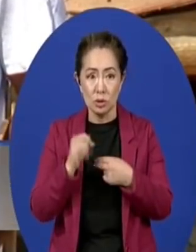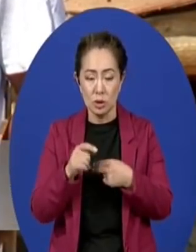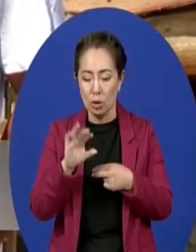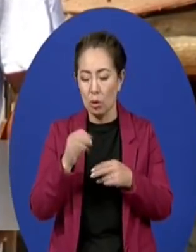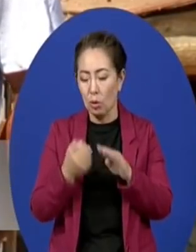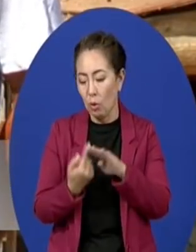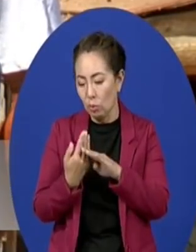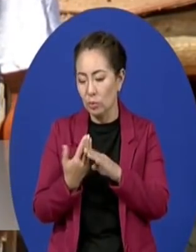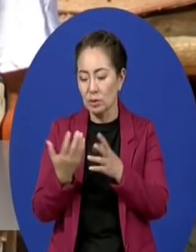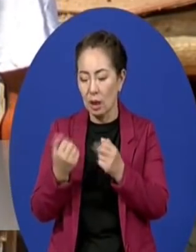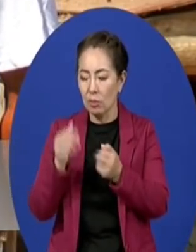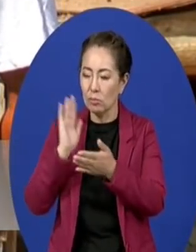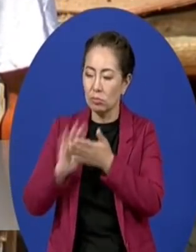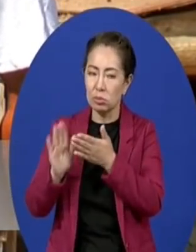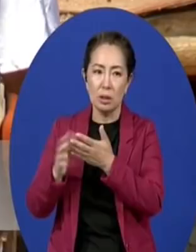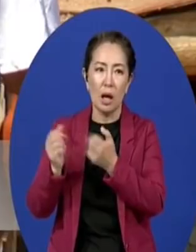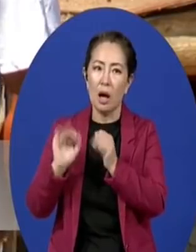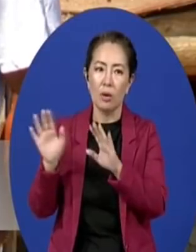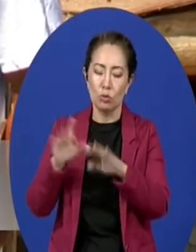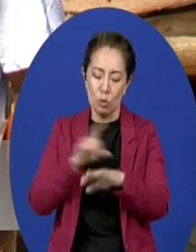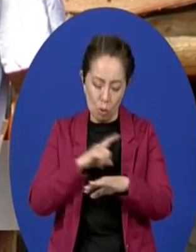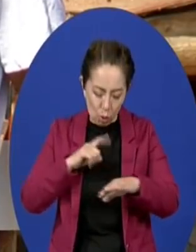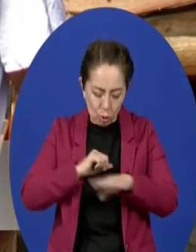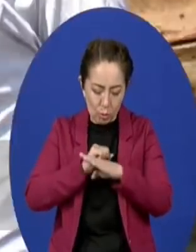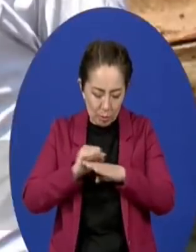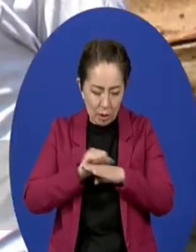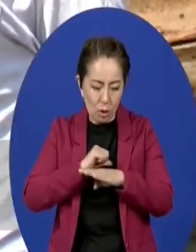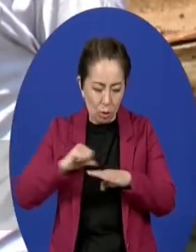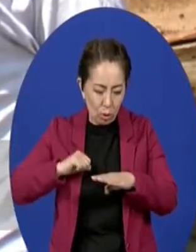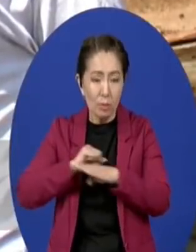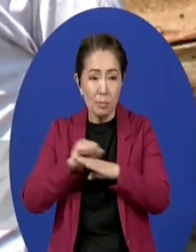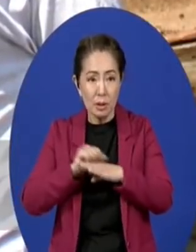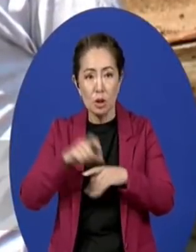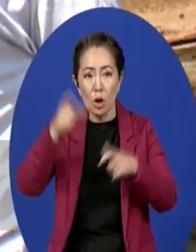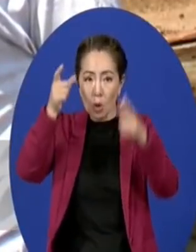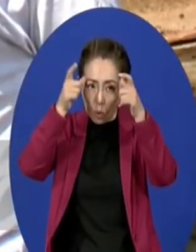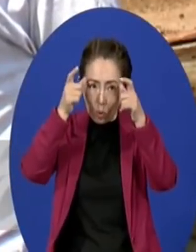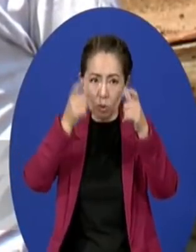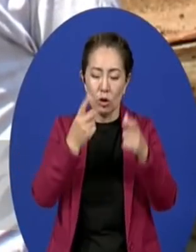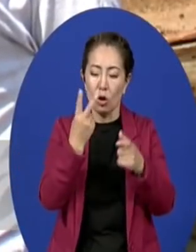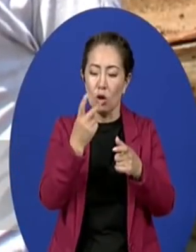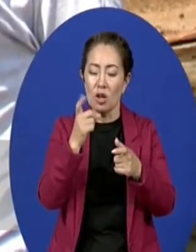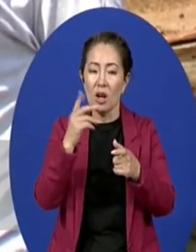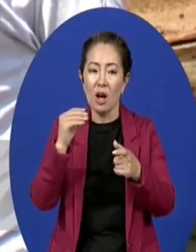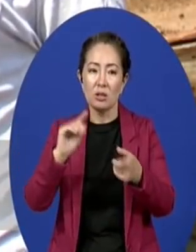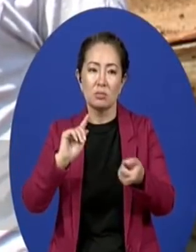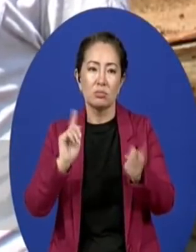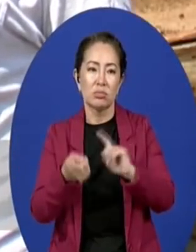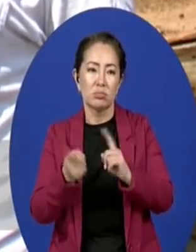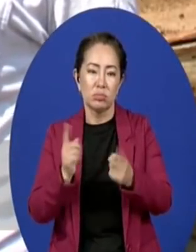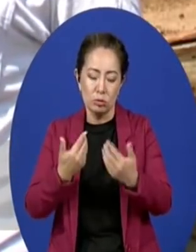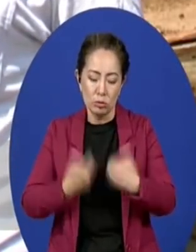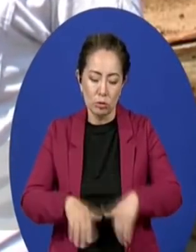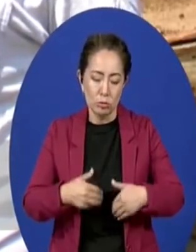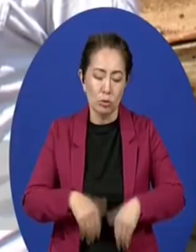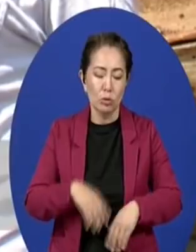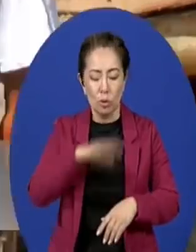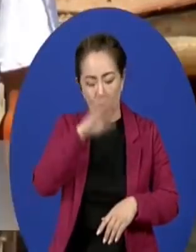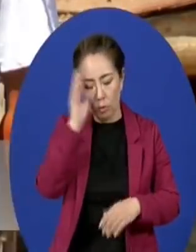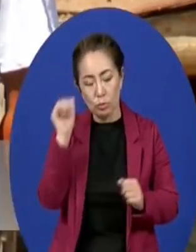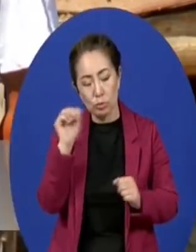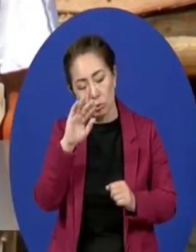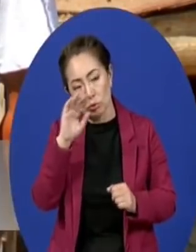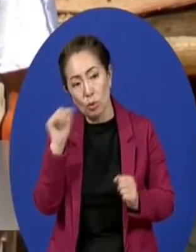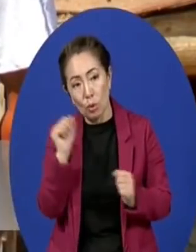бол гаднаас хөдөлж явдггүй. Дандаа өөрөө бэлддэг. Өхрөө бол нэг хоёр ээлжээр төлөөлчдөг үйл зам юм